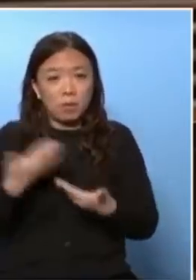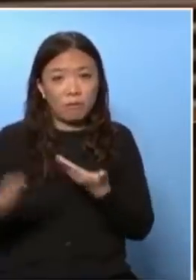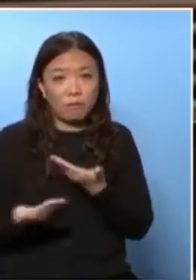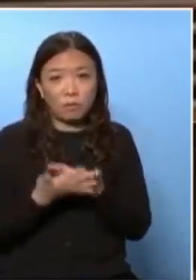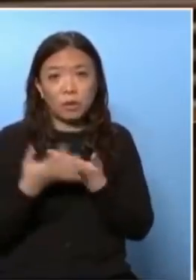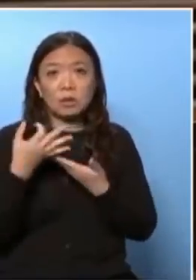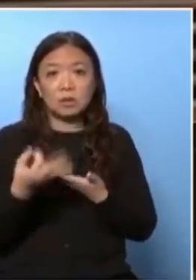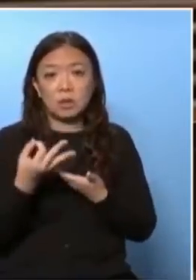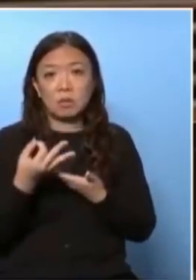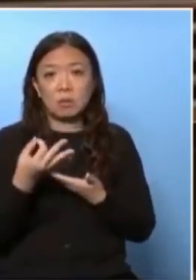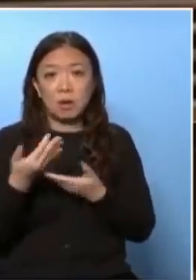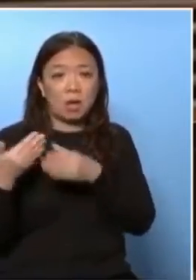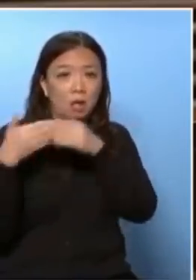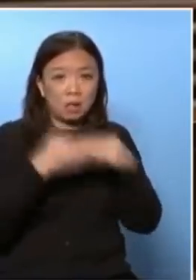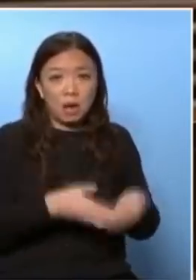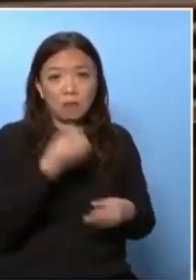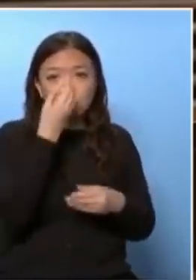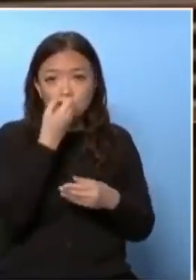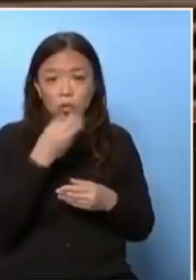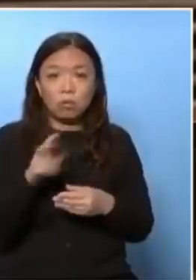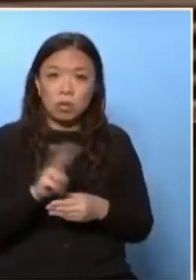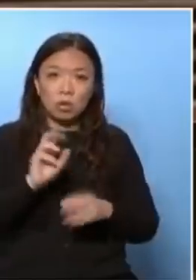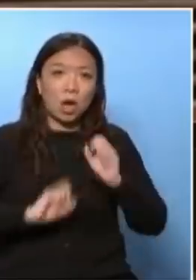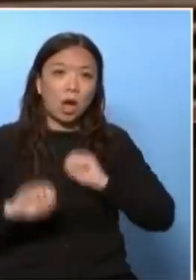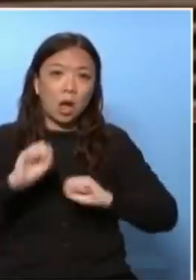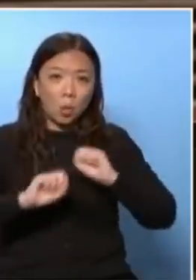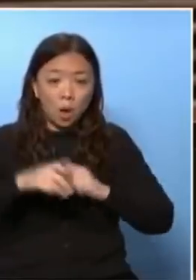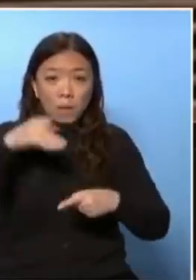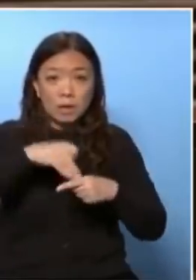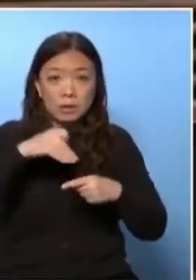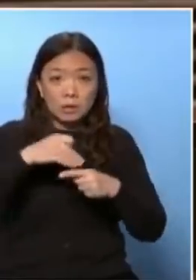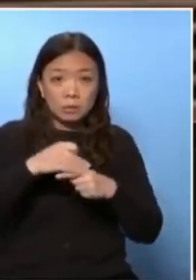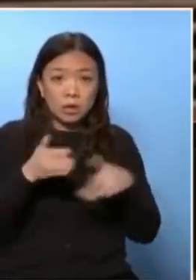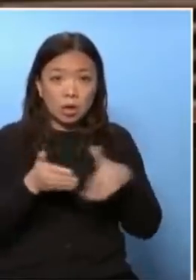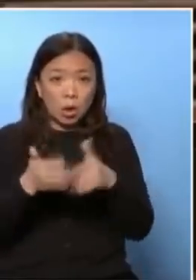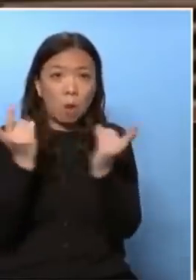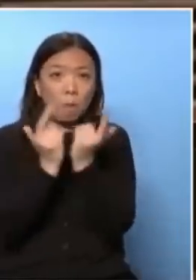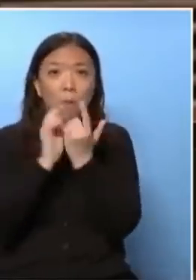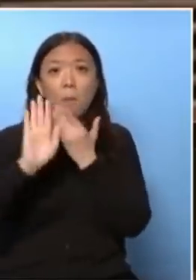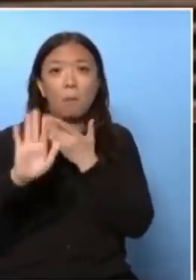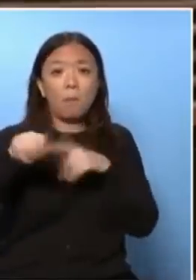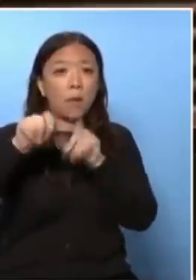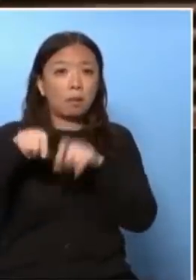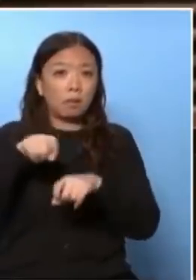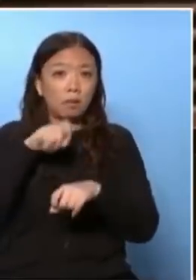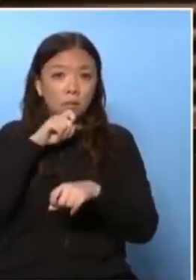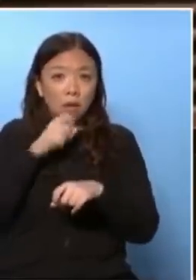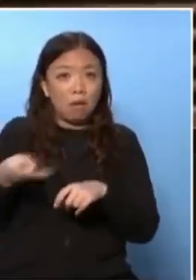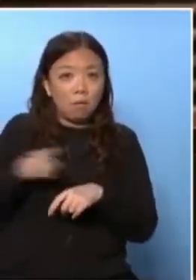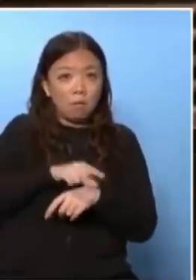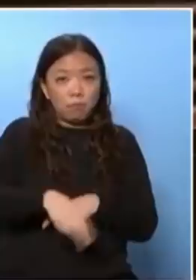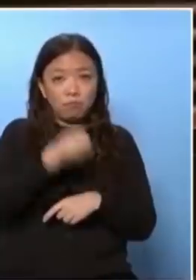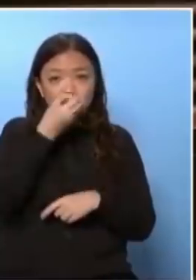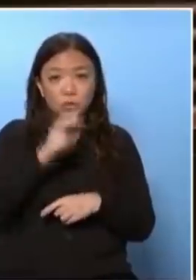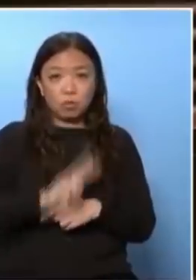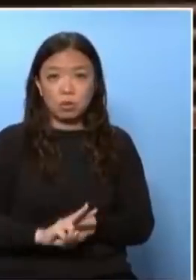引入香港的，相關的同樣的一個行為會不會在深圳河以北有問題，而變成在香港都同等